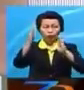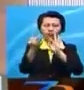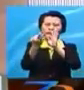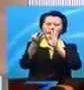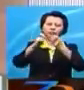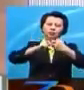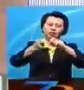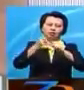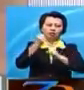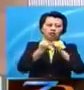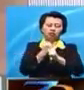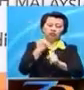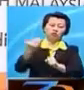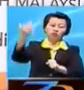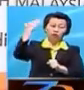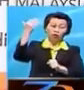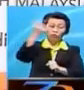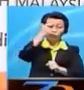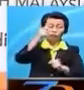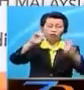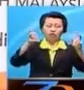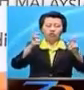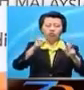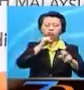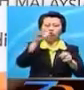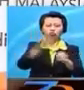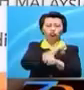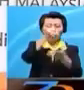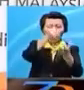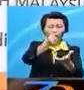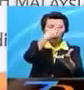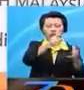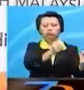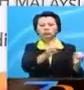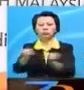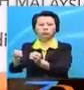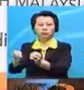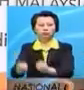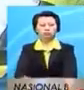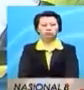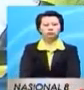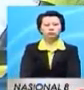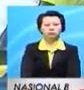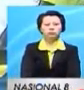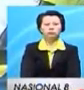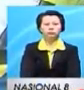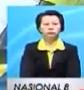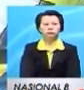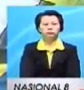berhadapan masalah pada tahun lalu berikutan isu kurang dana untuk penganjurannya.